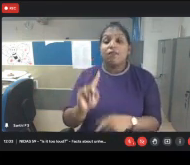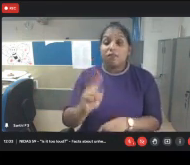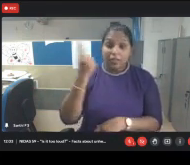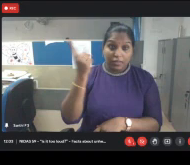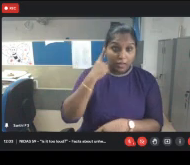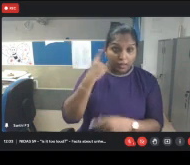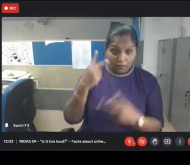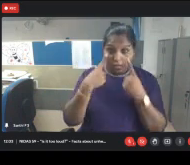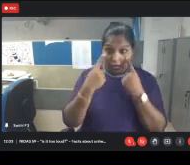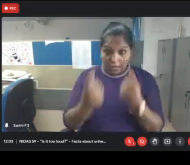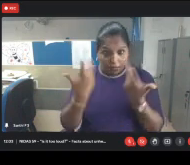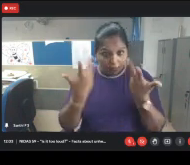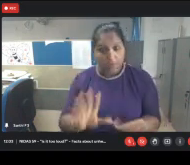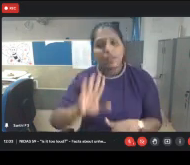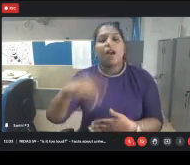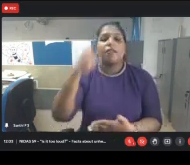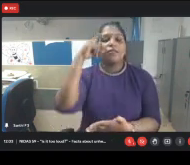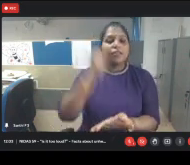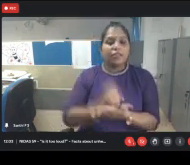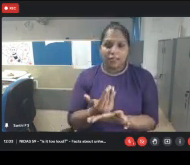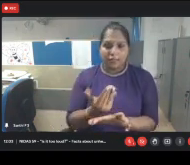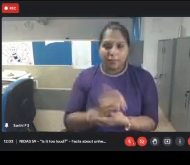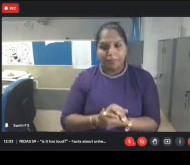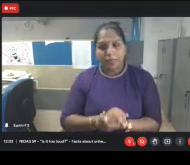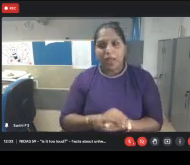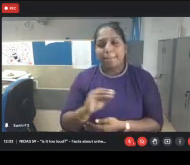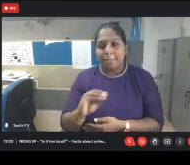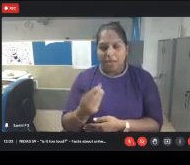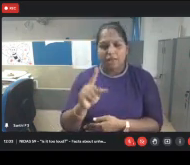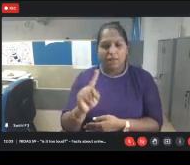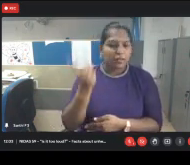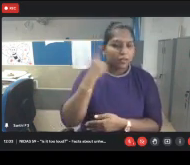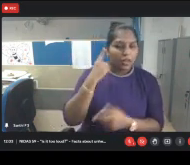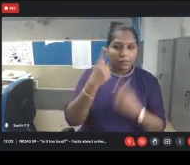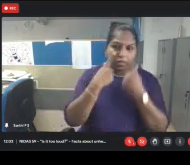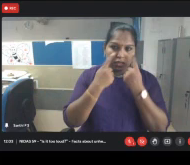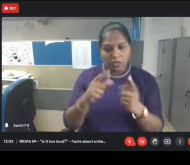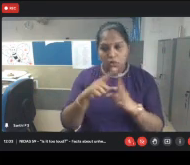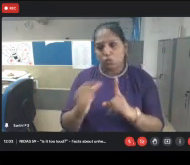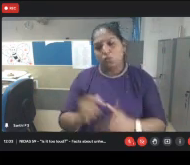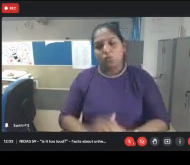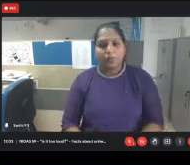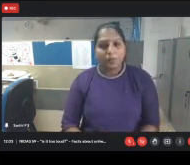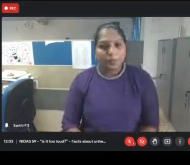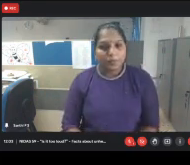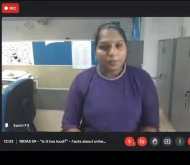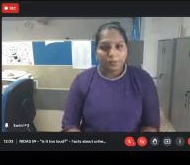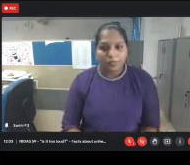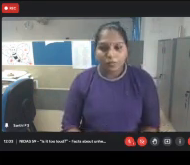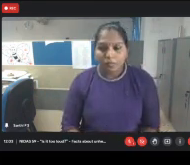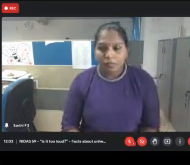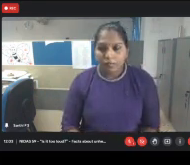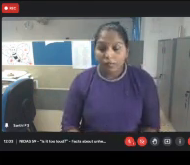അതിന് വേണ്ടിയിട്ടുള്ള പുനരധിവാസം നമുക്ക് നോക്കാം. ഹിയറിംഗ് എയ്ഡുകളോ അല്ലെങ്കിൽ ഹിയറിംഗ് എയ്ഡോ അല്ലെങ്കിൽ എന്ത് തരത്തിലുള്ള ഹിയറിംഗ്